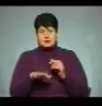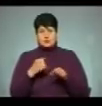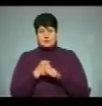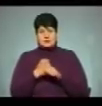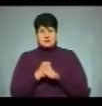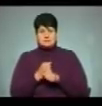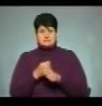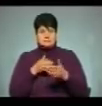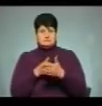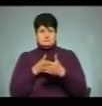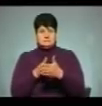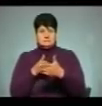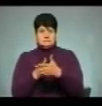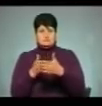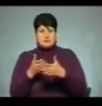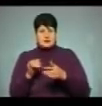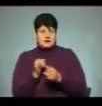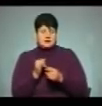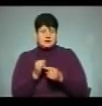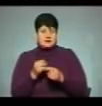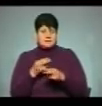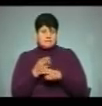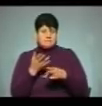корки та, відповідно,